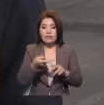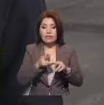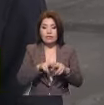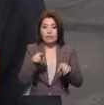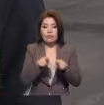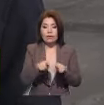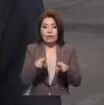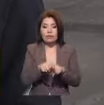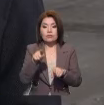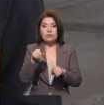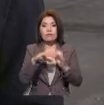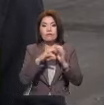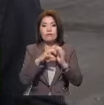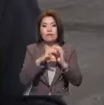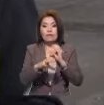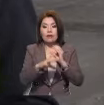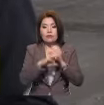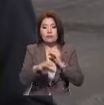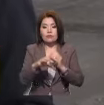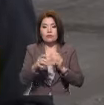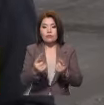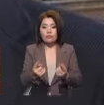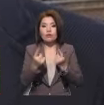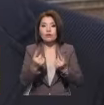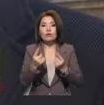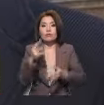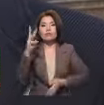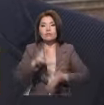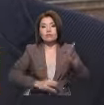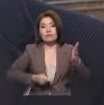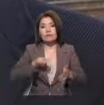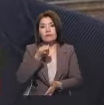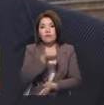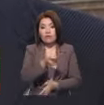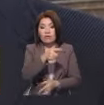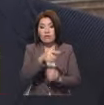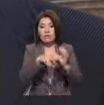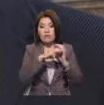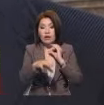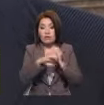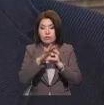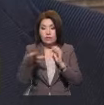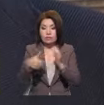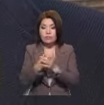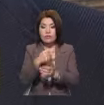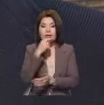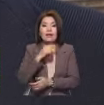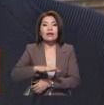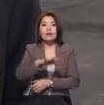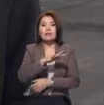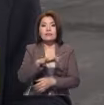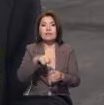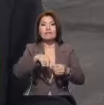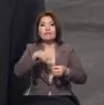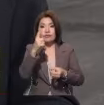осы вагондарды өткізген үшін кәдімгідей үлкен-үлкен айыппұлдар салынады. Ал осы вагондарды біз Ресейде есептен